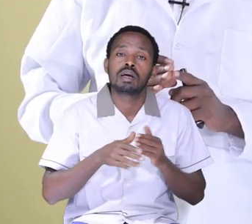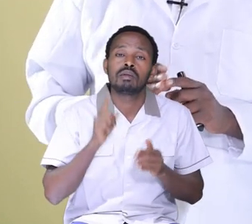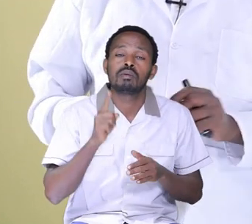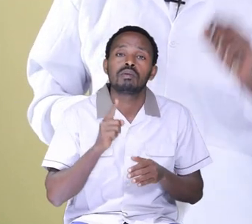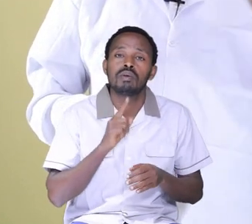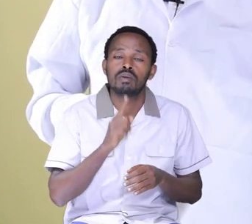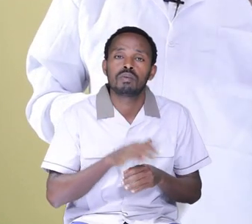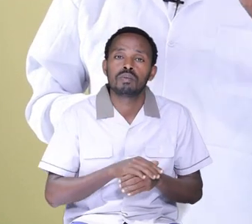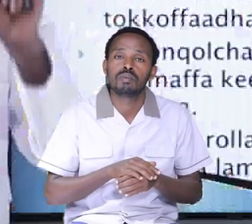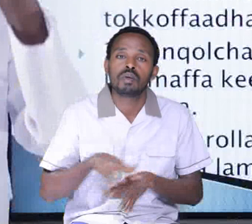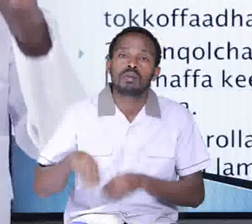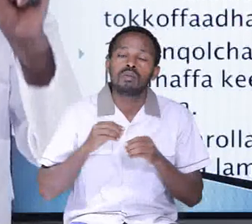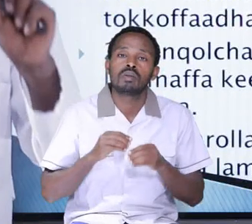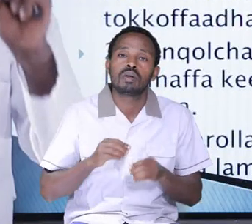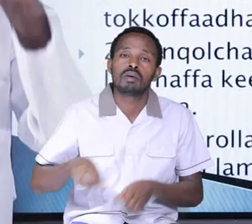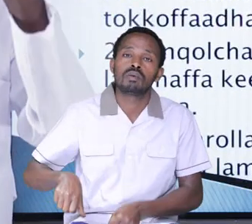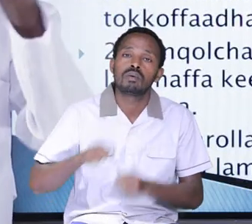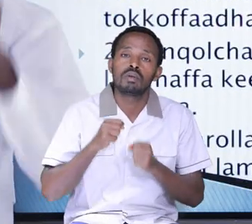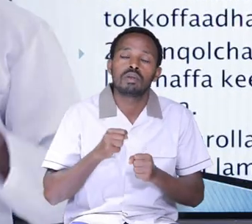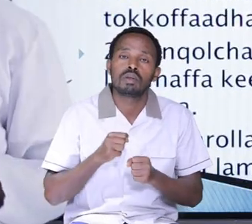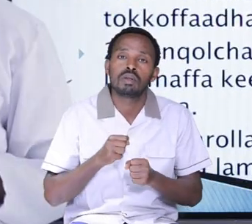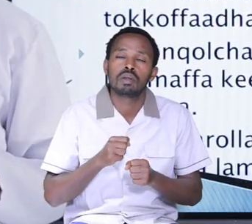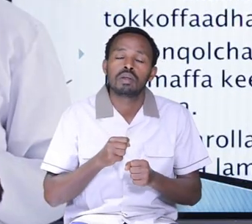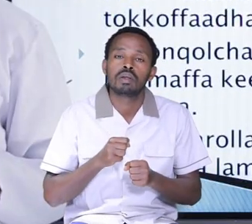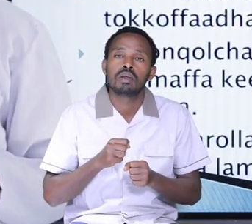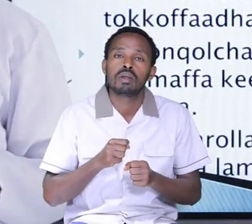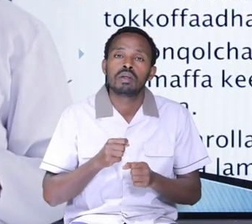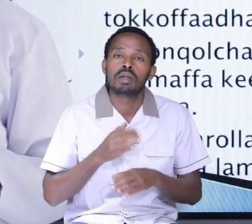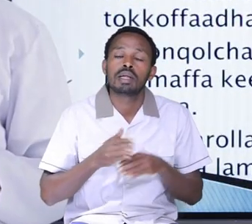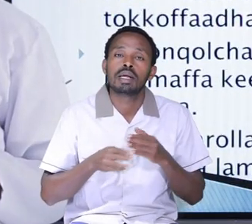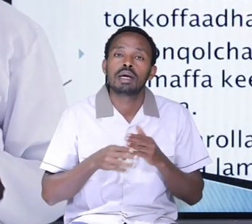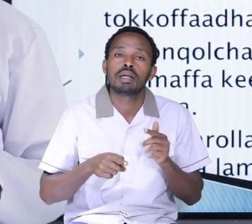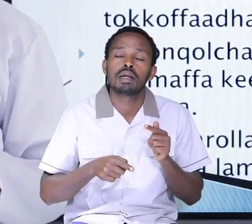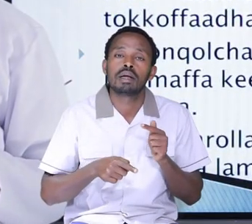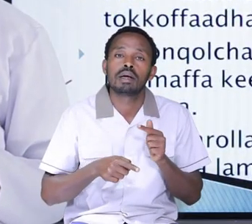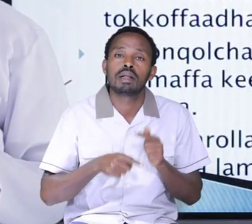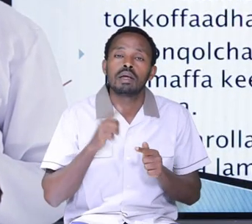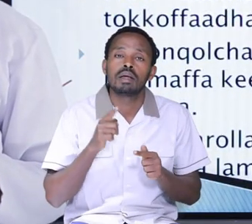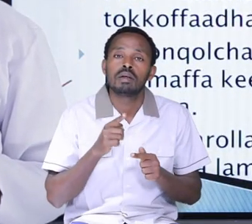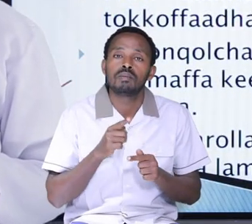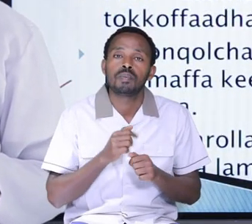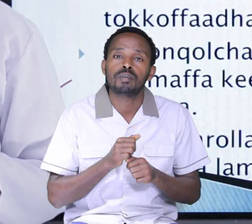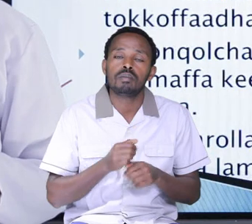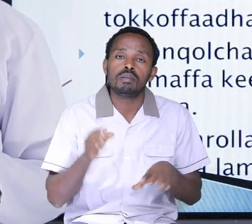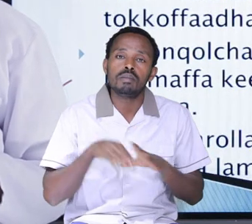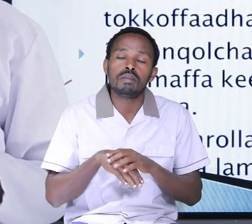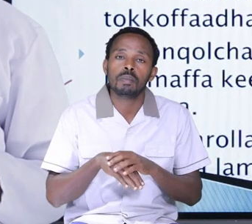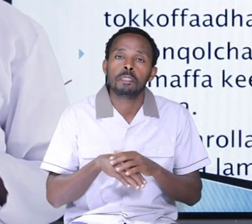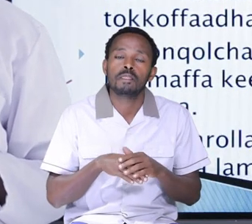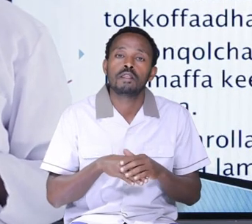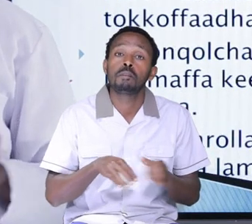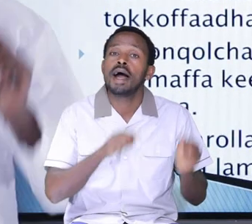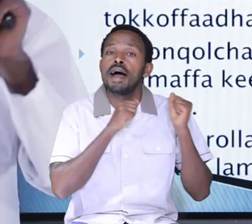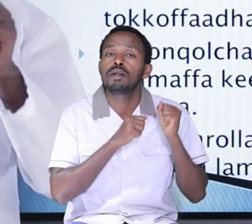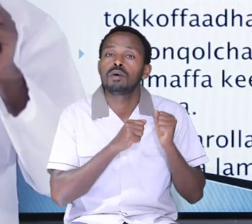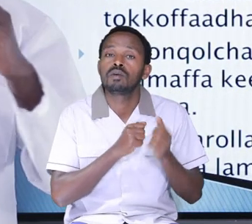Barattoota fonqolchi sadarkaa lammaffaan fonqolcha sadarkaa lammaffaa keessatti